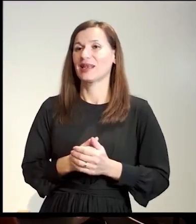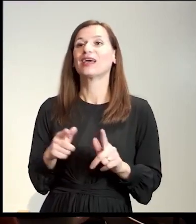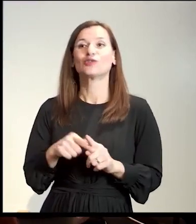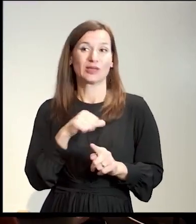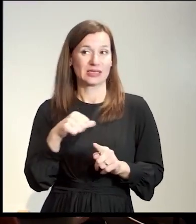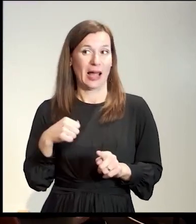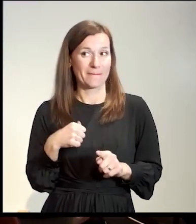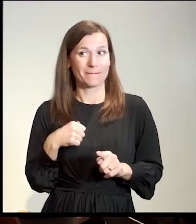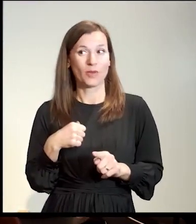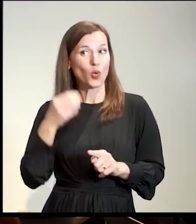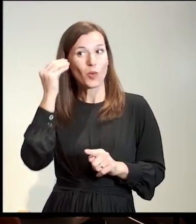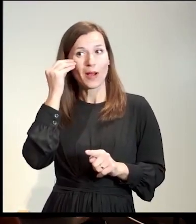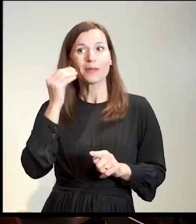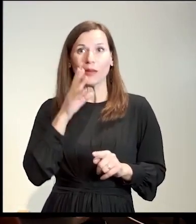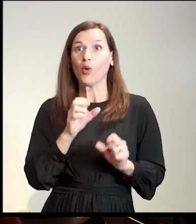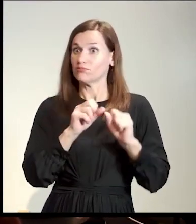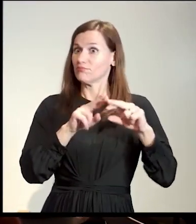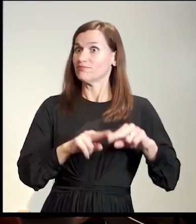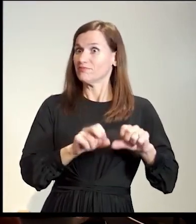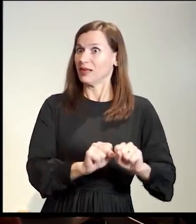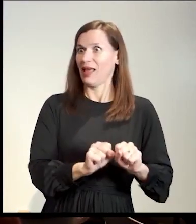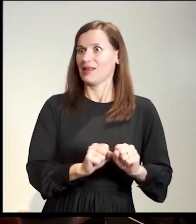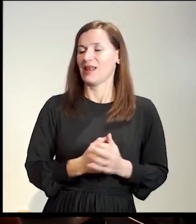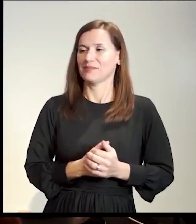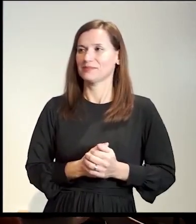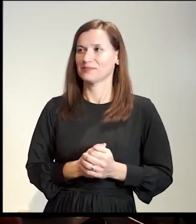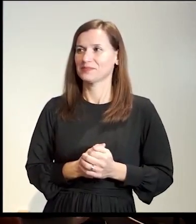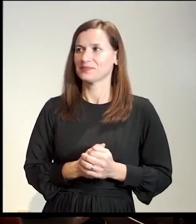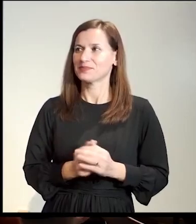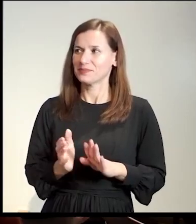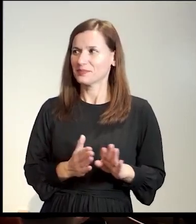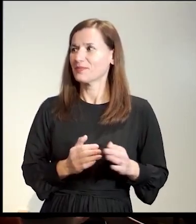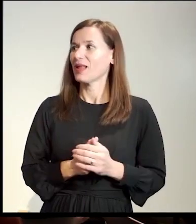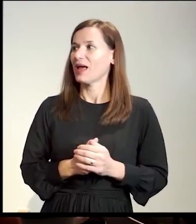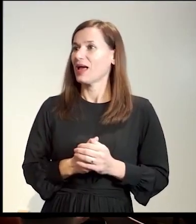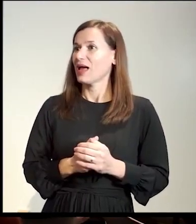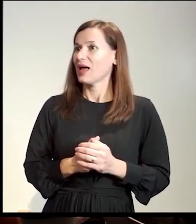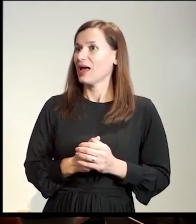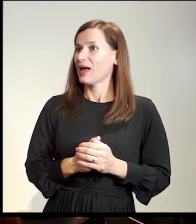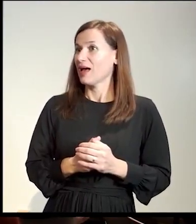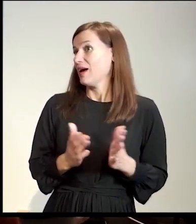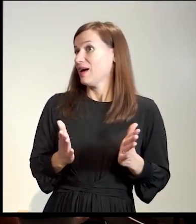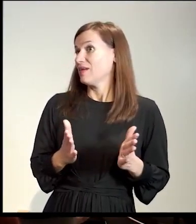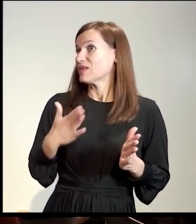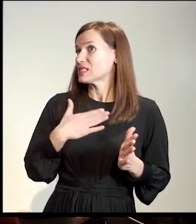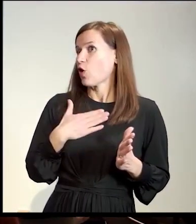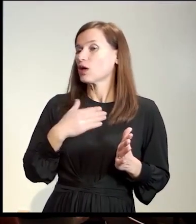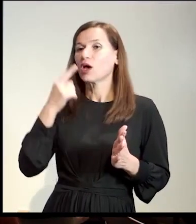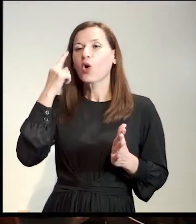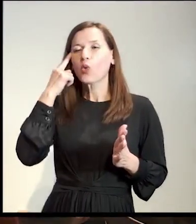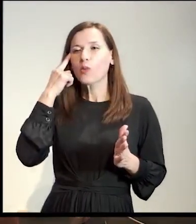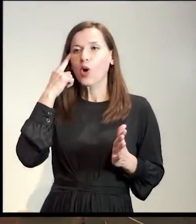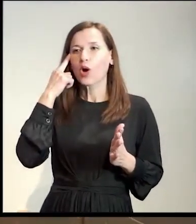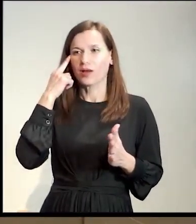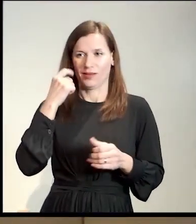sam upam, da se bo prijela. Zveni mi plodna. No, plodna v svojih umotvorjih pa je